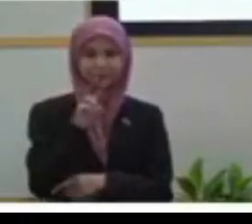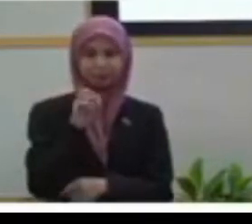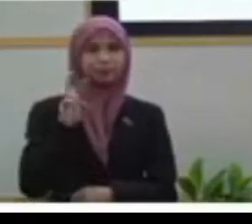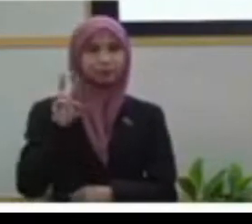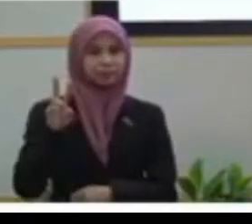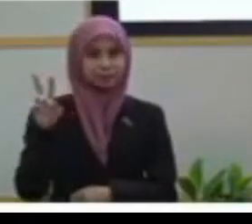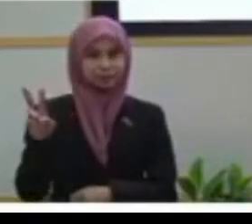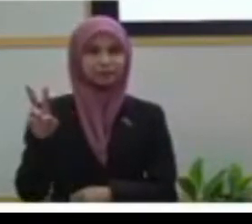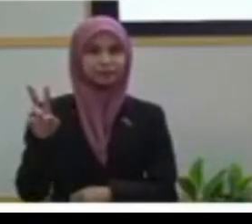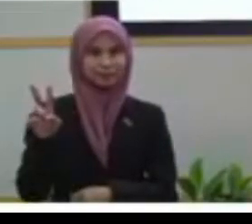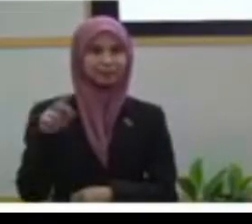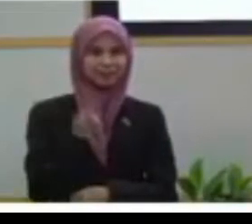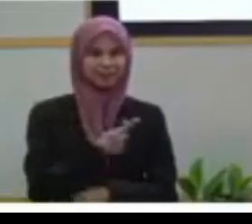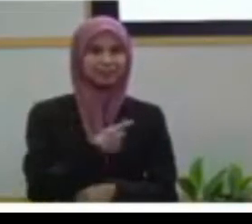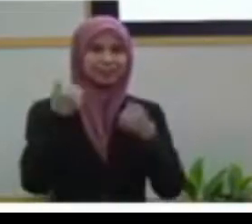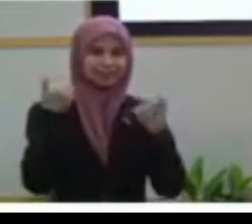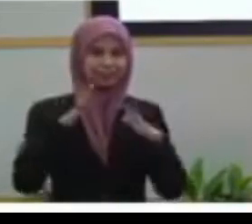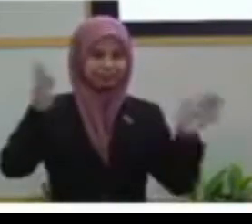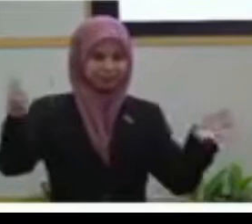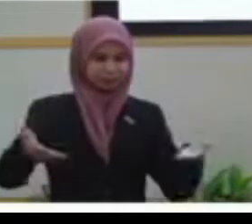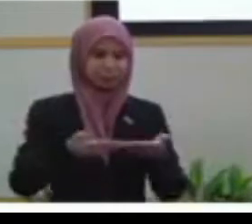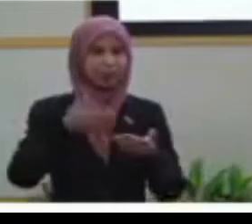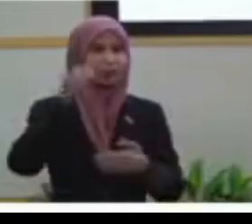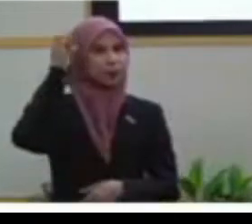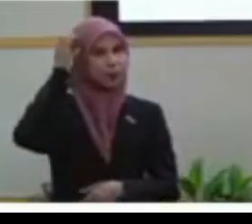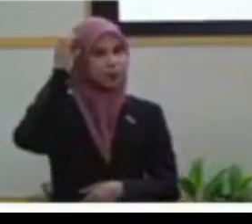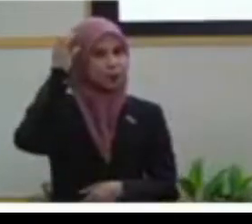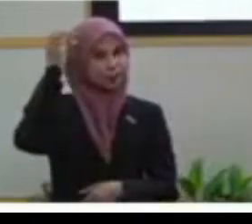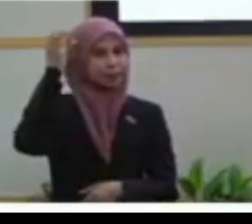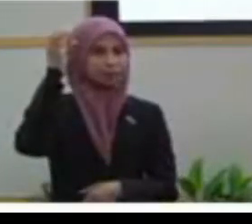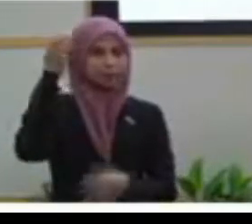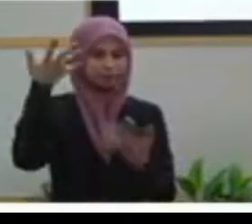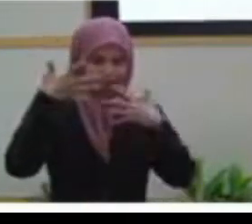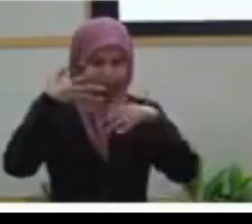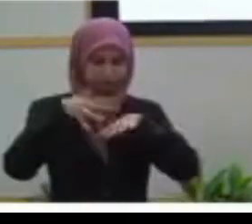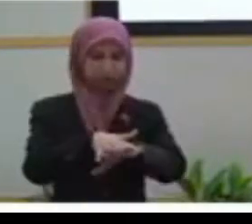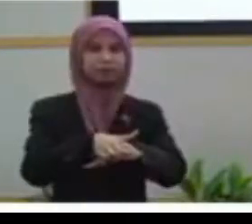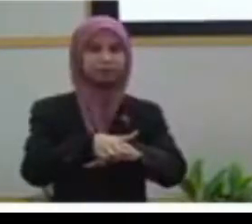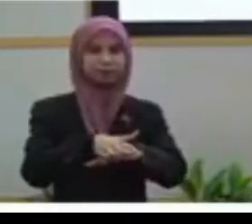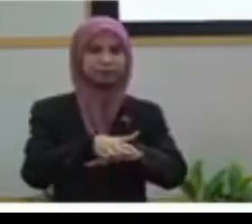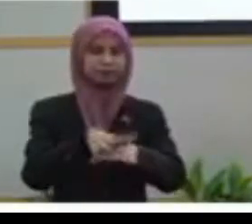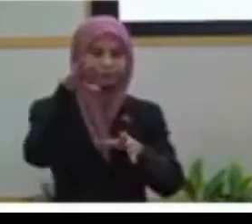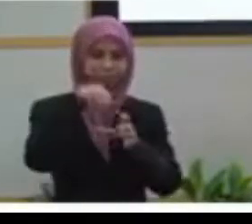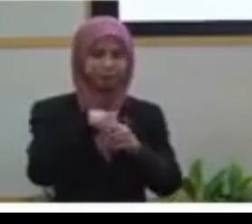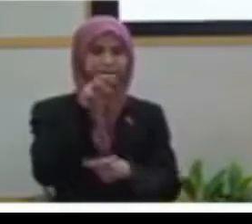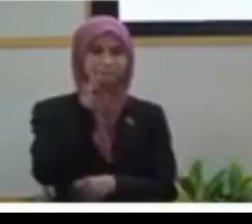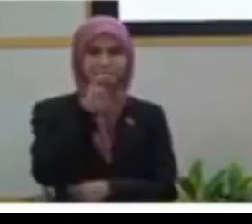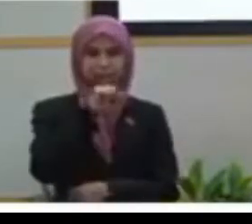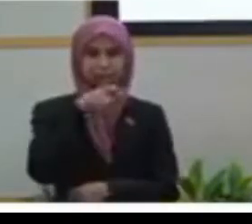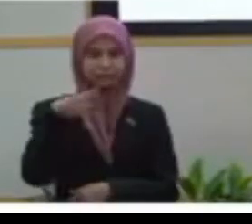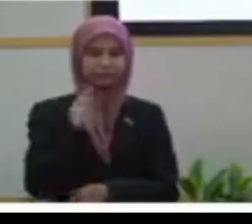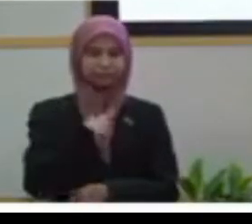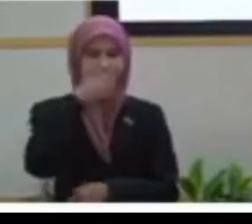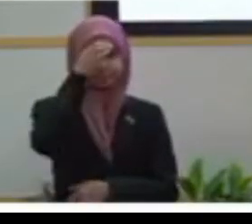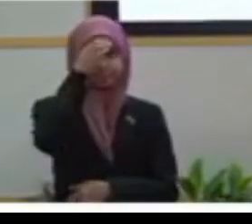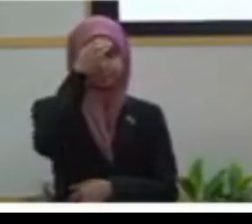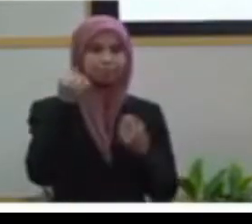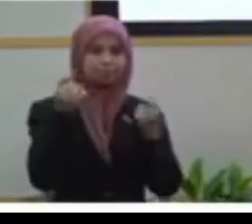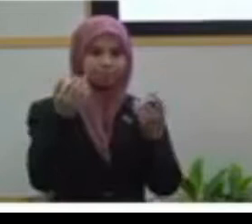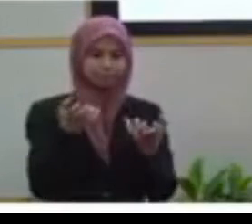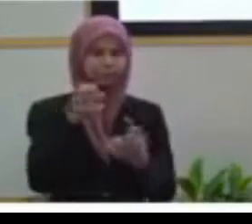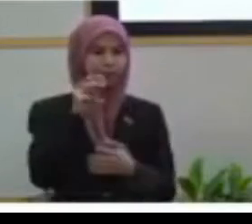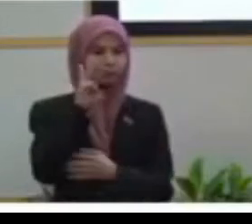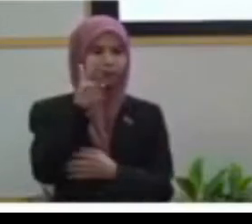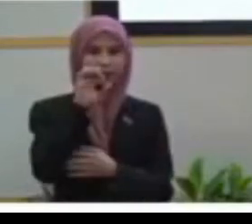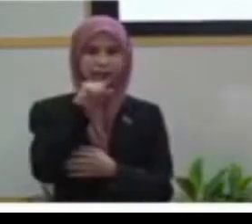2018-2022, kita telah memperkenalkan konsep inclusiveness dalam vision MBSP menjadikan Seberang Perai sebuah bandar